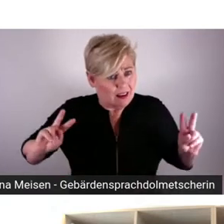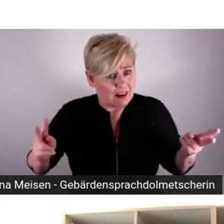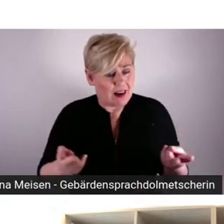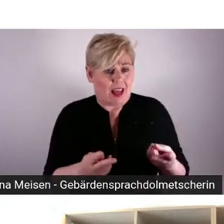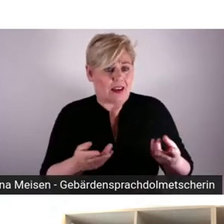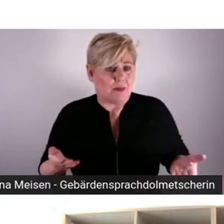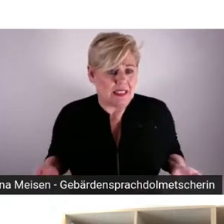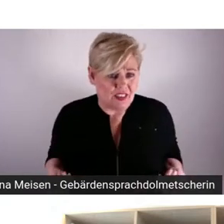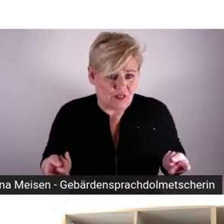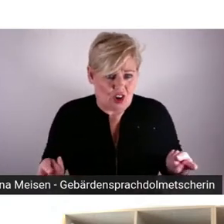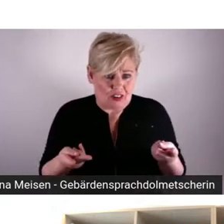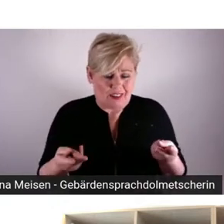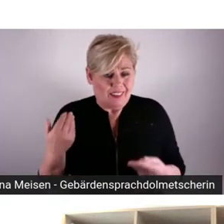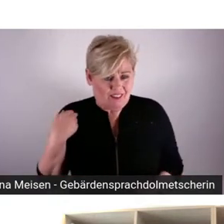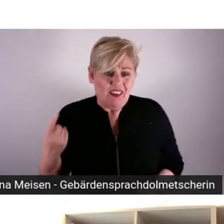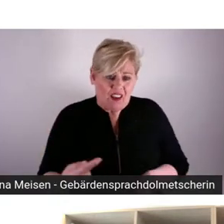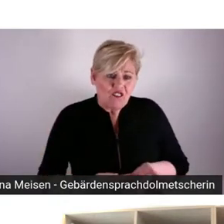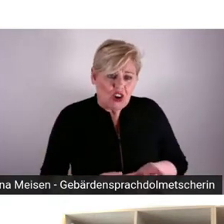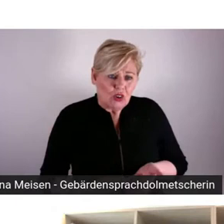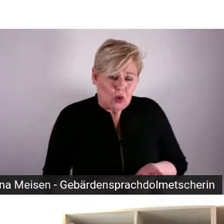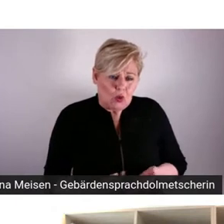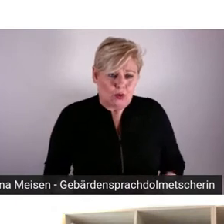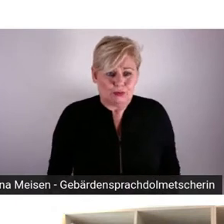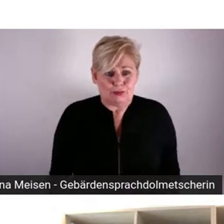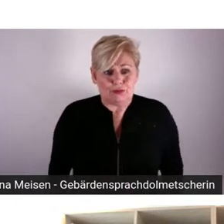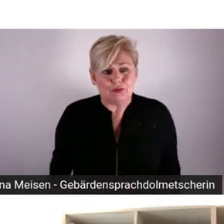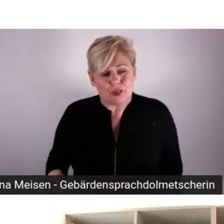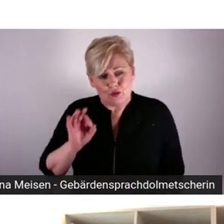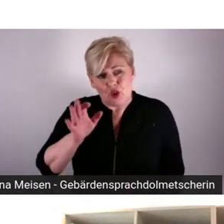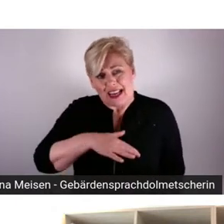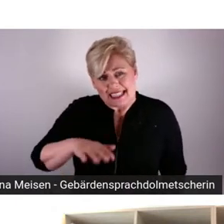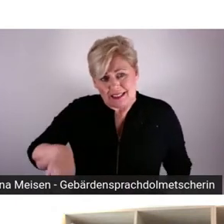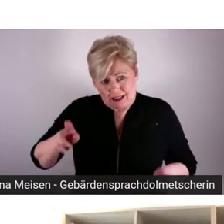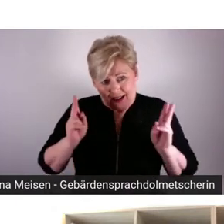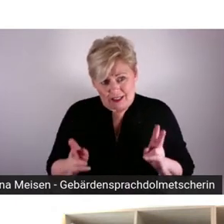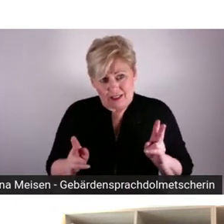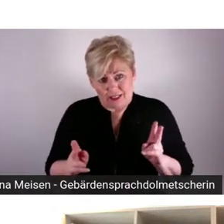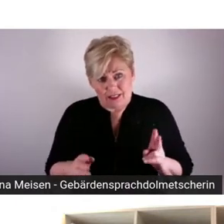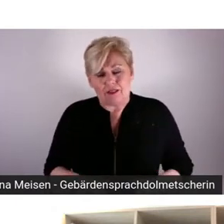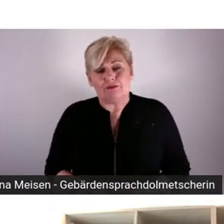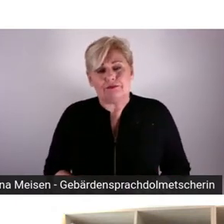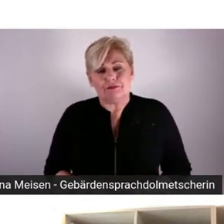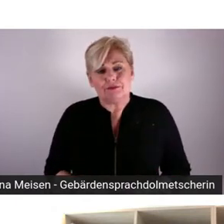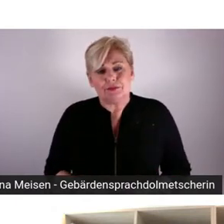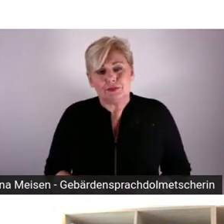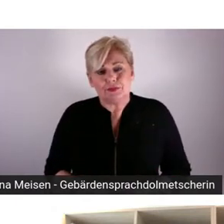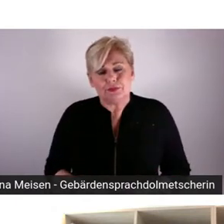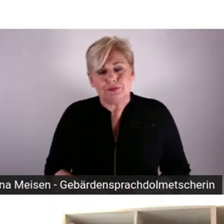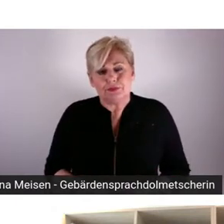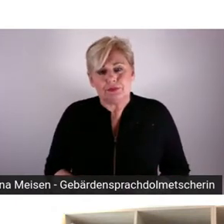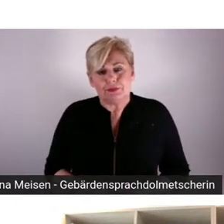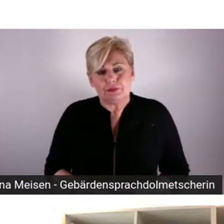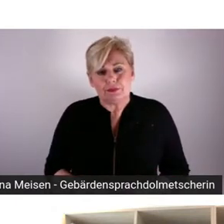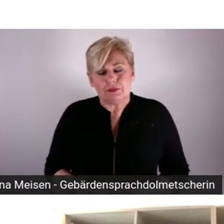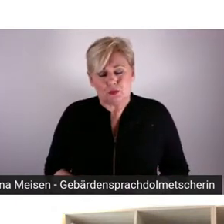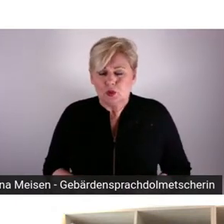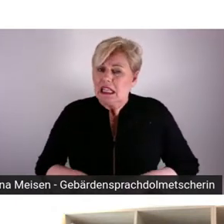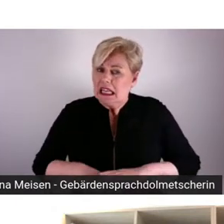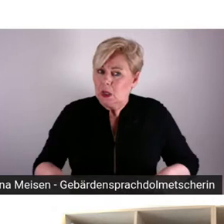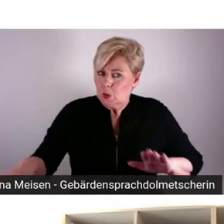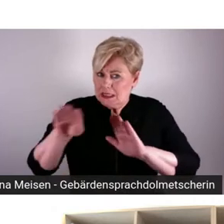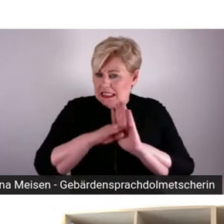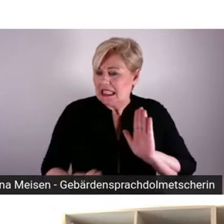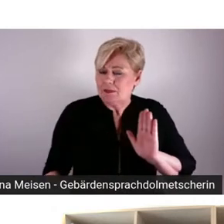fördern, das war die Forderung dazu, Kinderrechte tatsächlich ins Grundgesetz dann aufzunehmen.